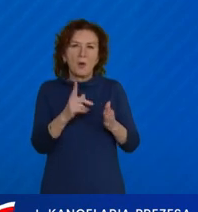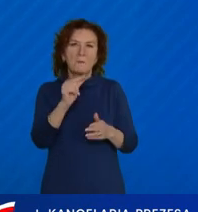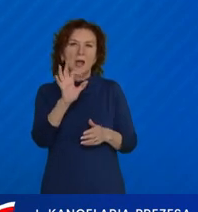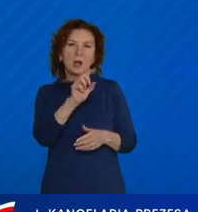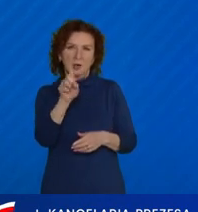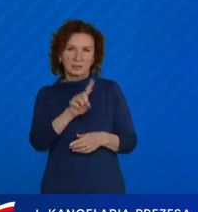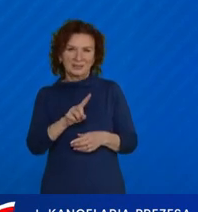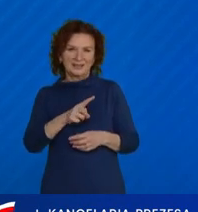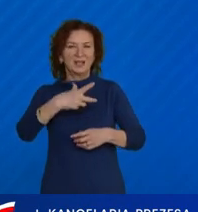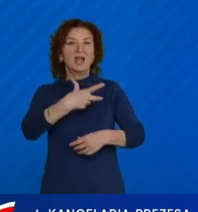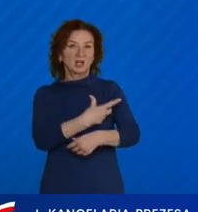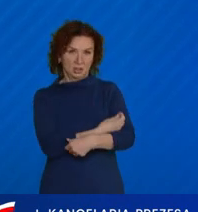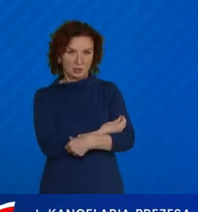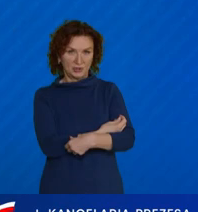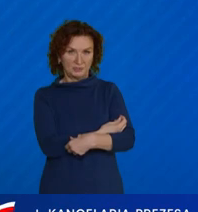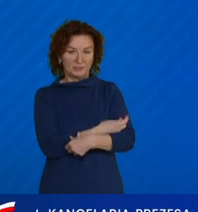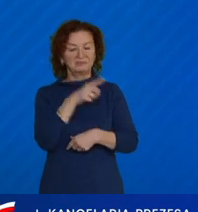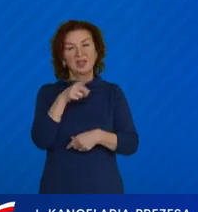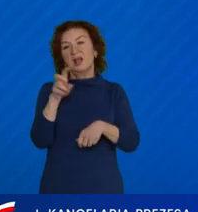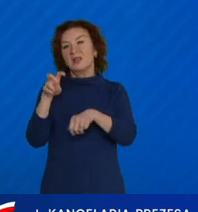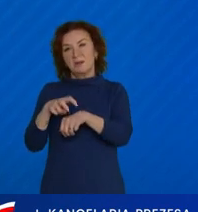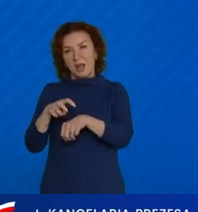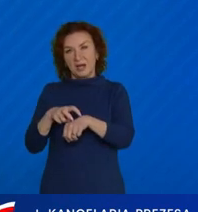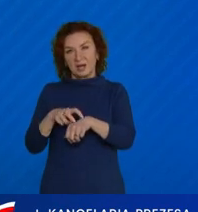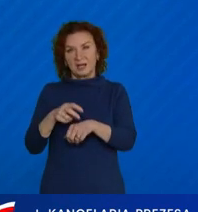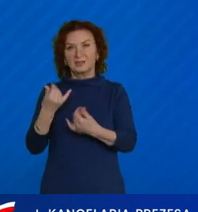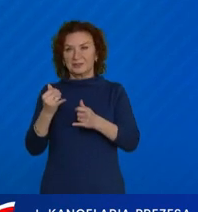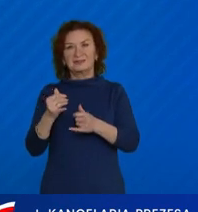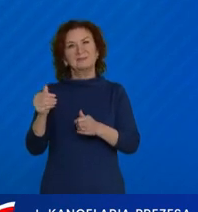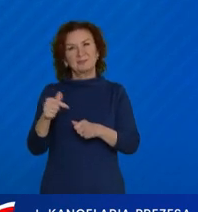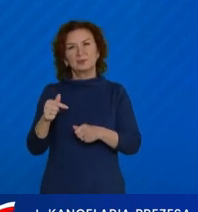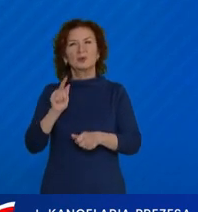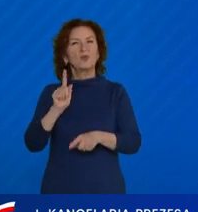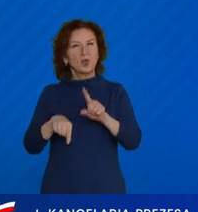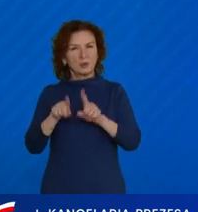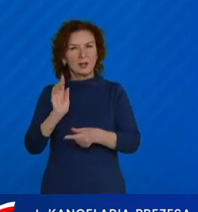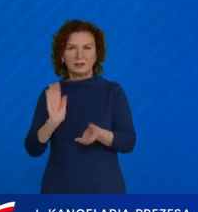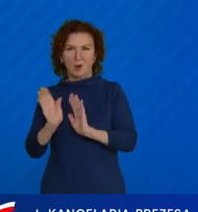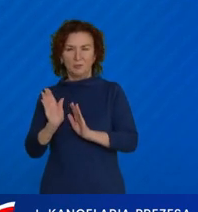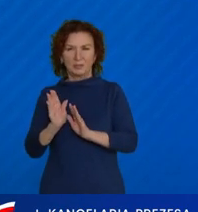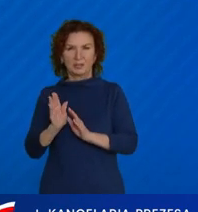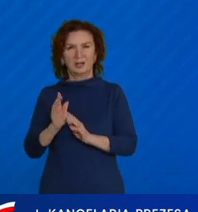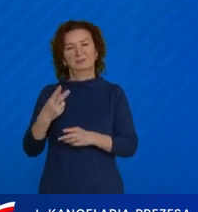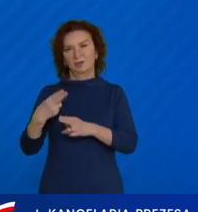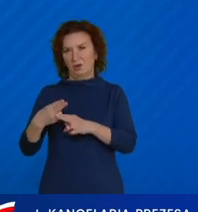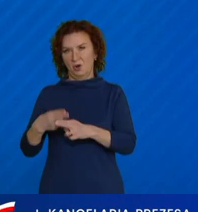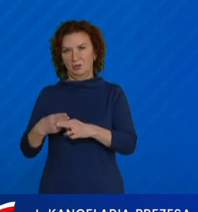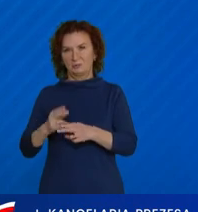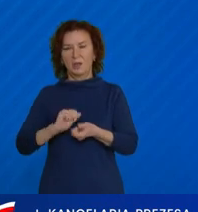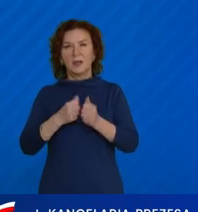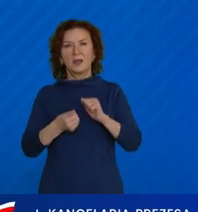personel medyczny też musi się skupiać na normalnej, codziennej opiece nad pacjentami. I są takie powiaty